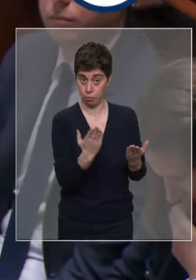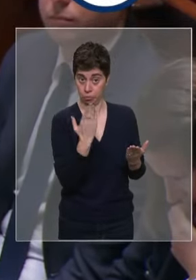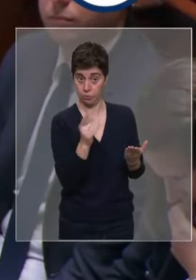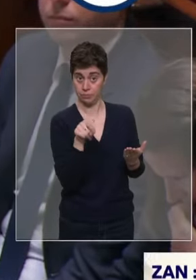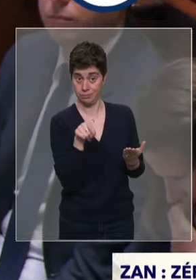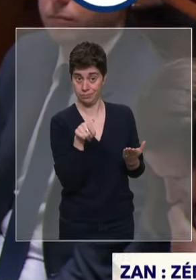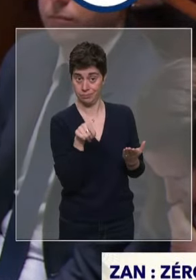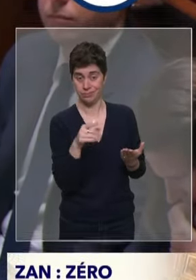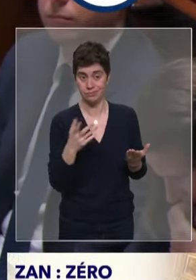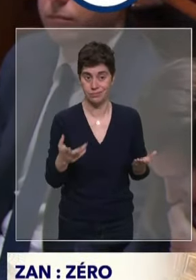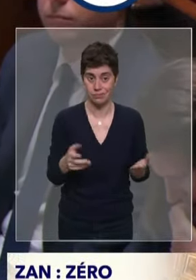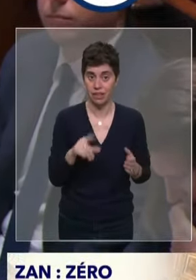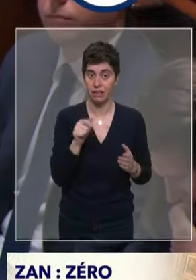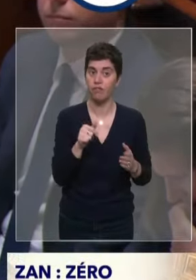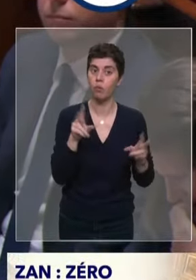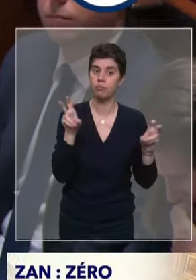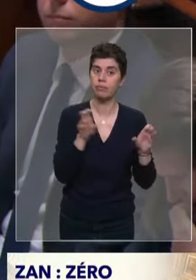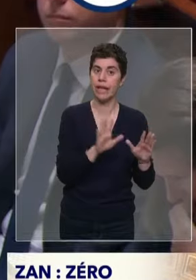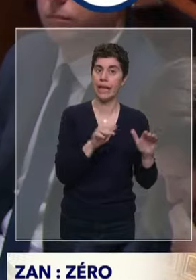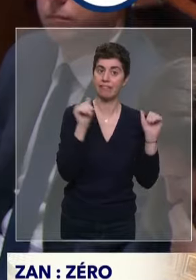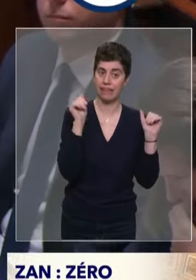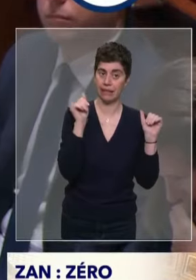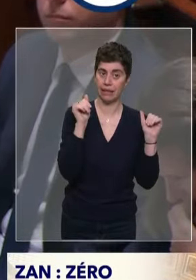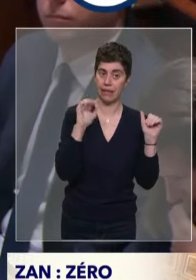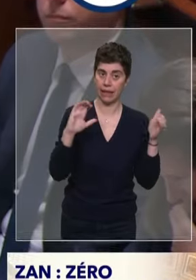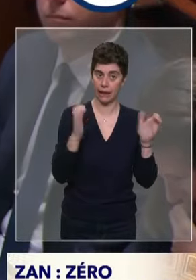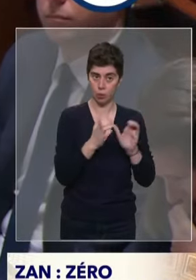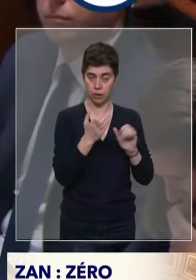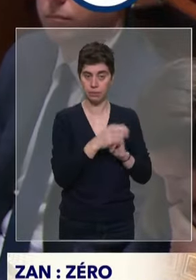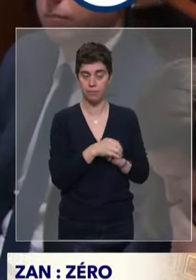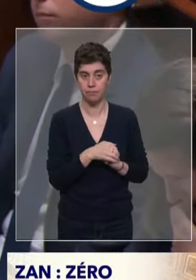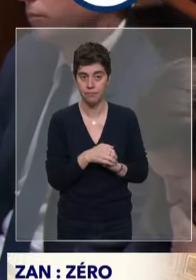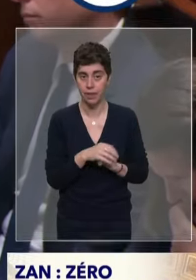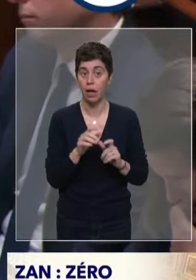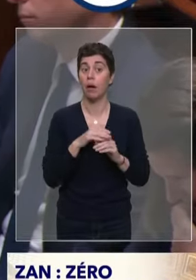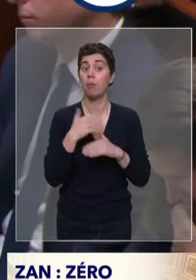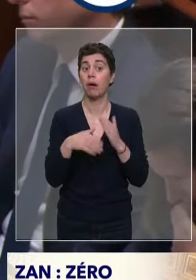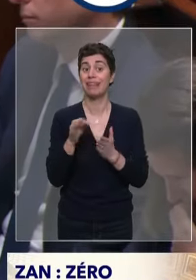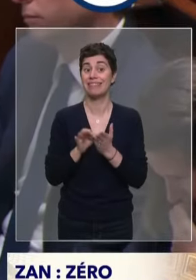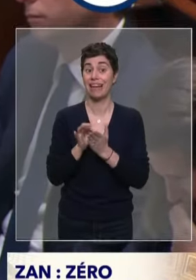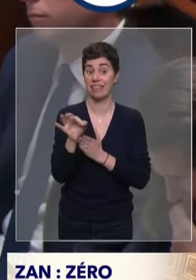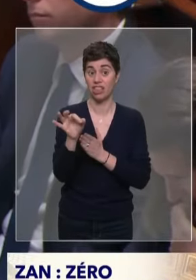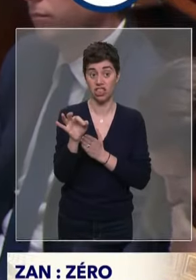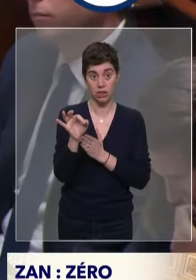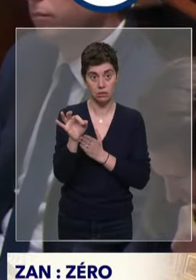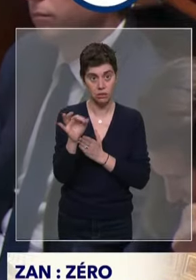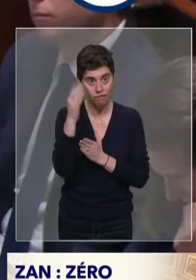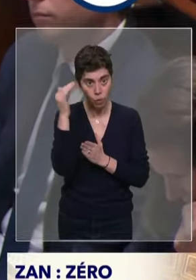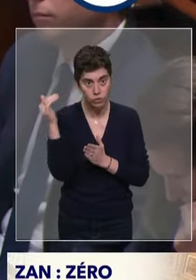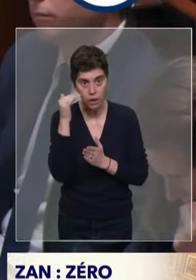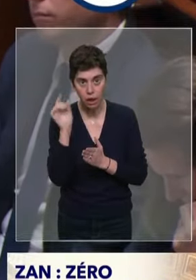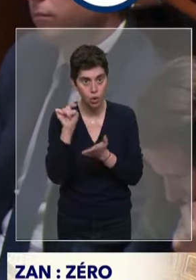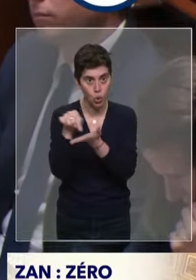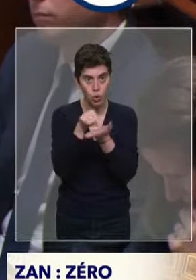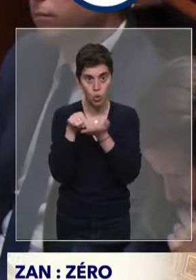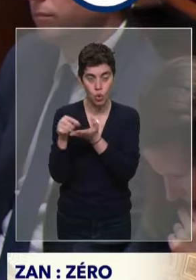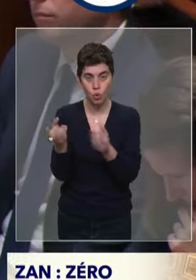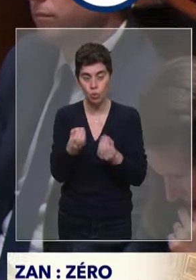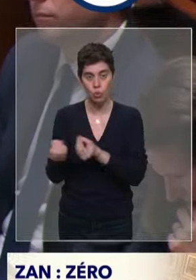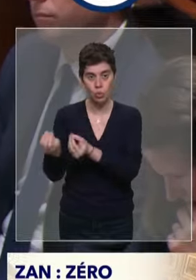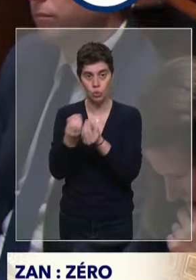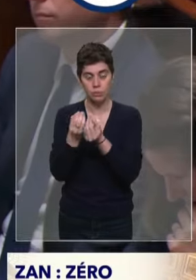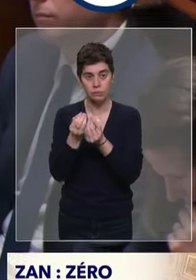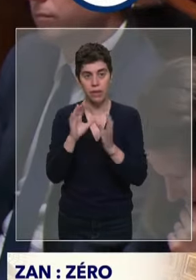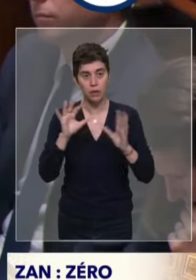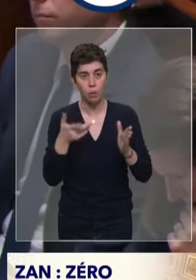œuvre de éviter de réduire. À moyen terme, c'est la stratégie foncière. Et à plus long terme, c'est regarder comment des mesures de